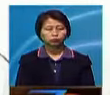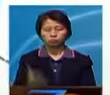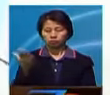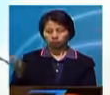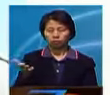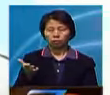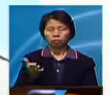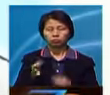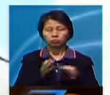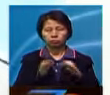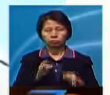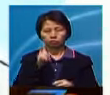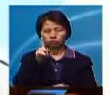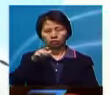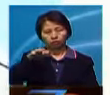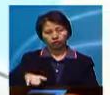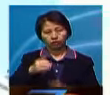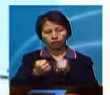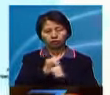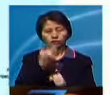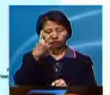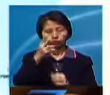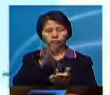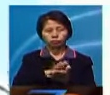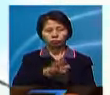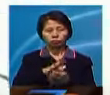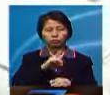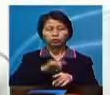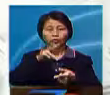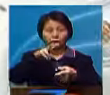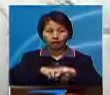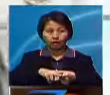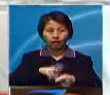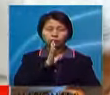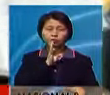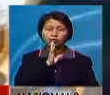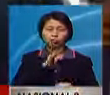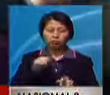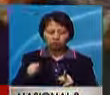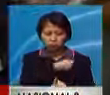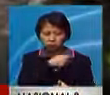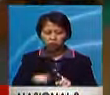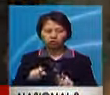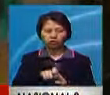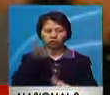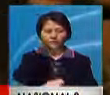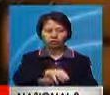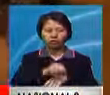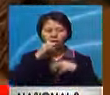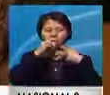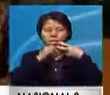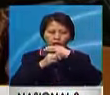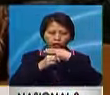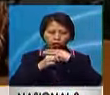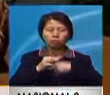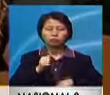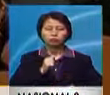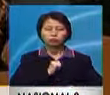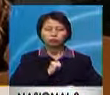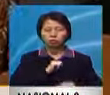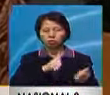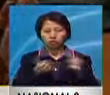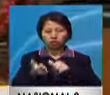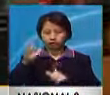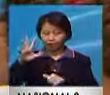Beliau mengulas insiden seorang murid tahun 2 di sebuah sekolah di Klang yang mendakwa dibuli dan dipaksa memotong lidahnya sendiri